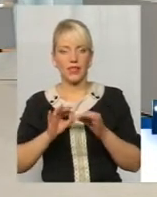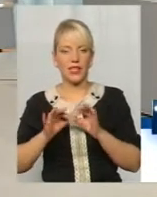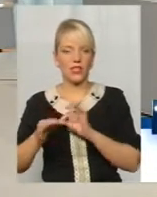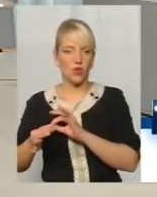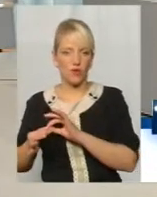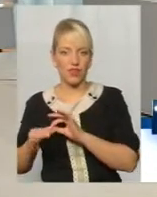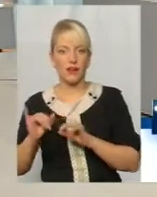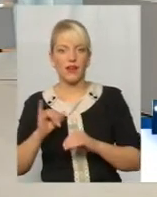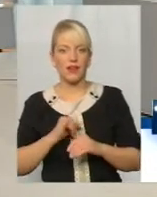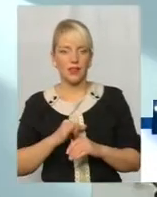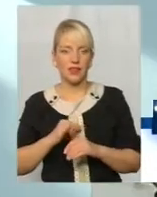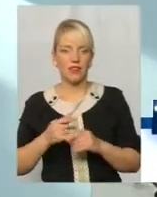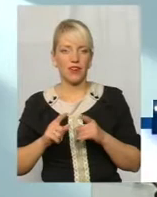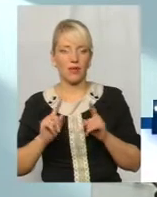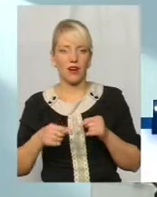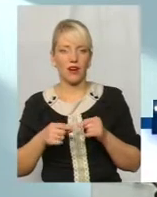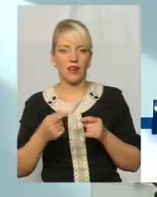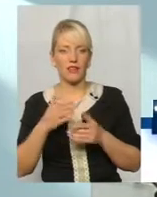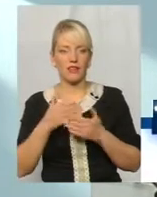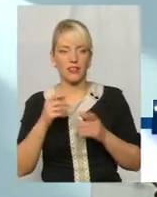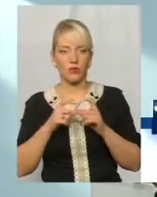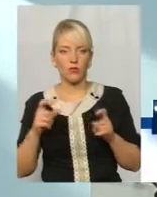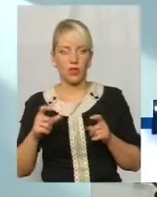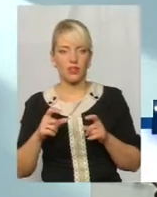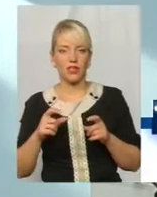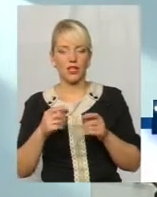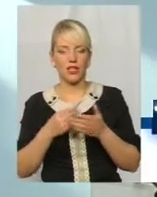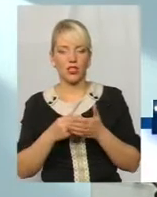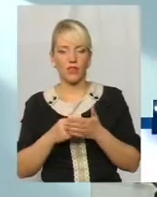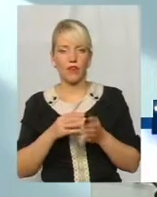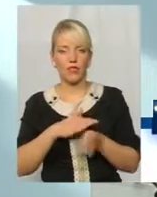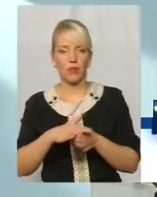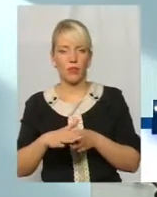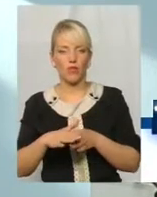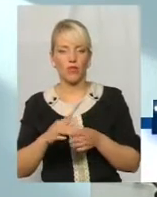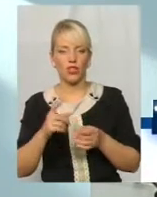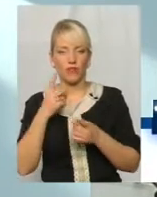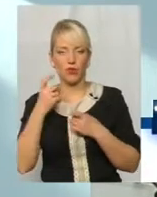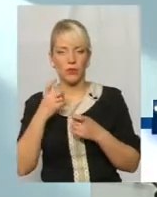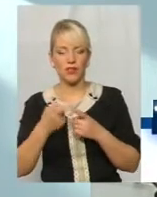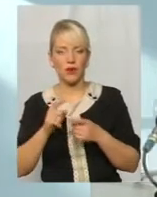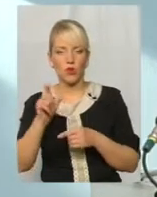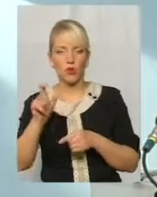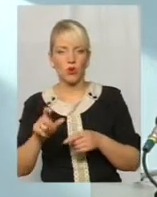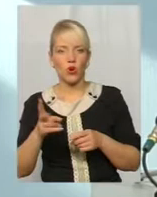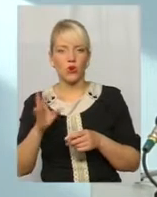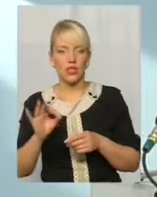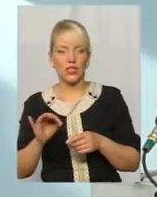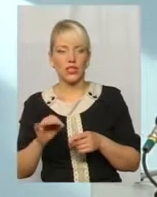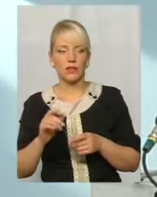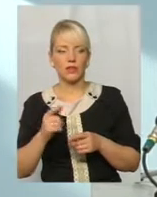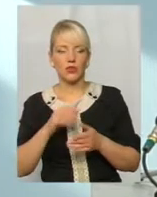деталізовано вимагає від суб'єкта декларування заповнення інформації про нього. Ну і, знову ж таки,